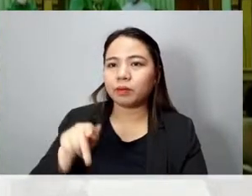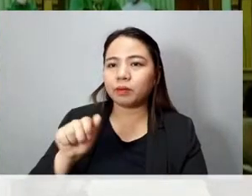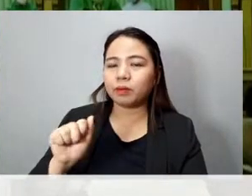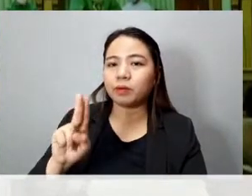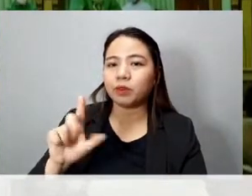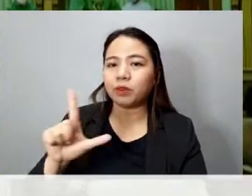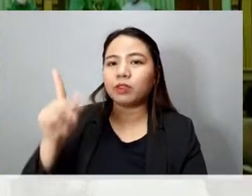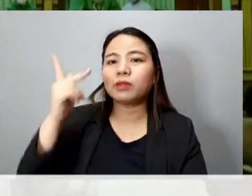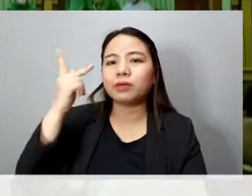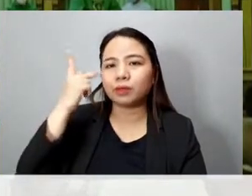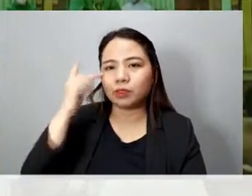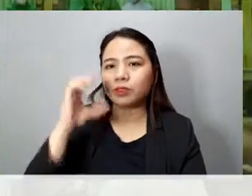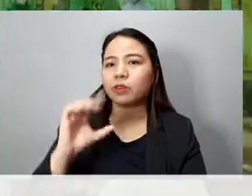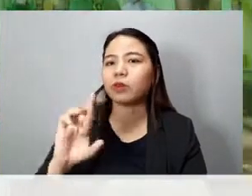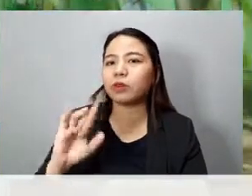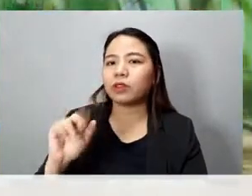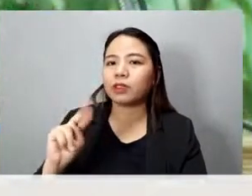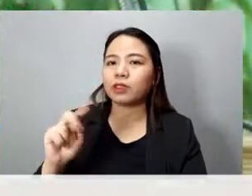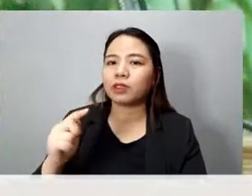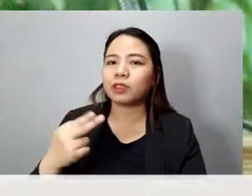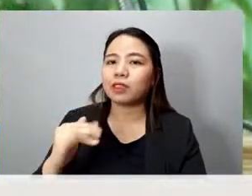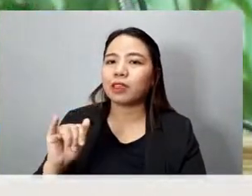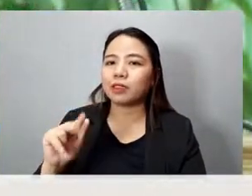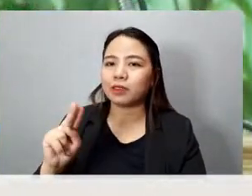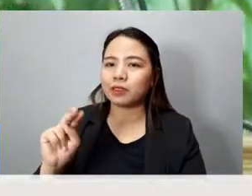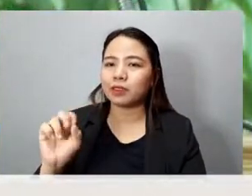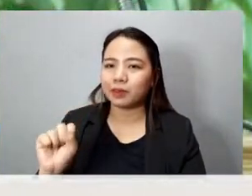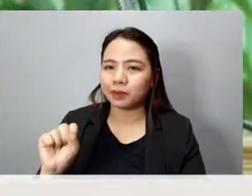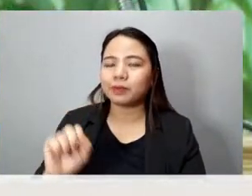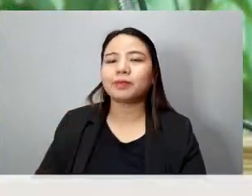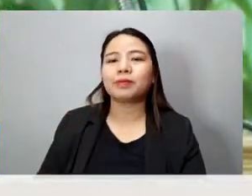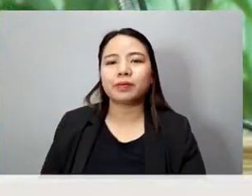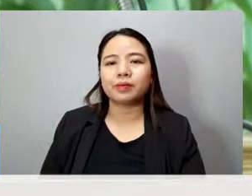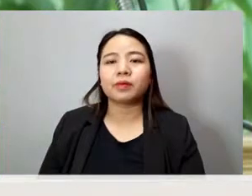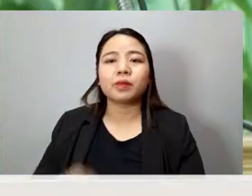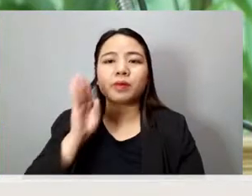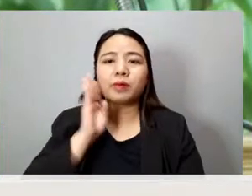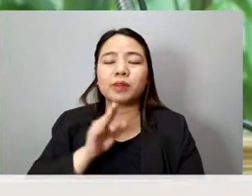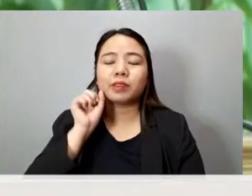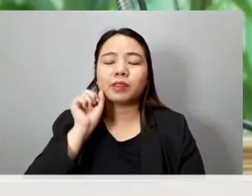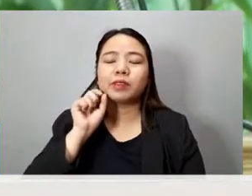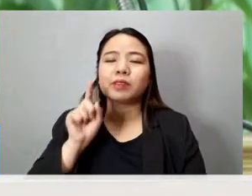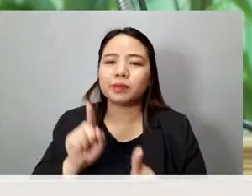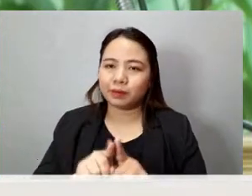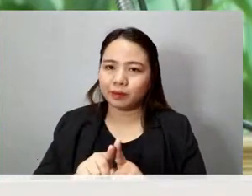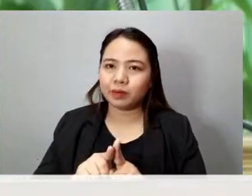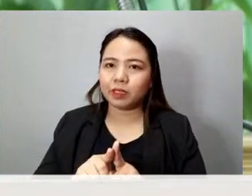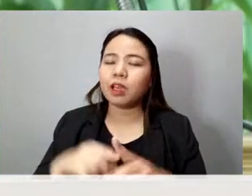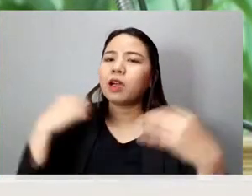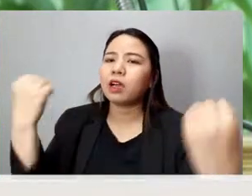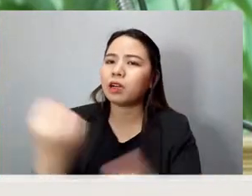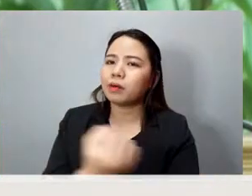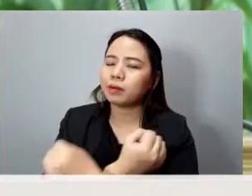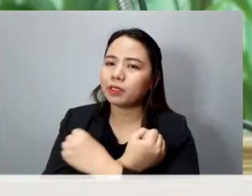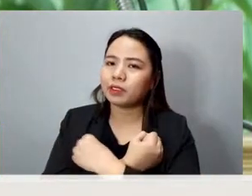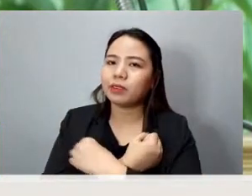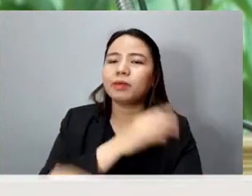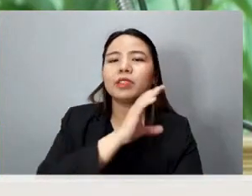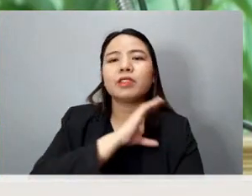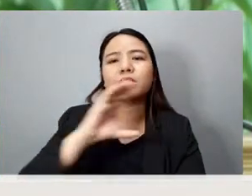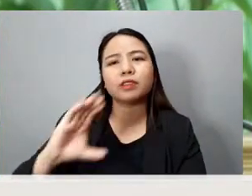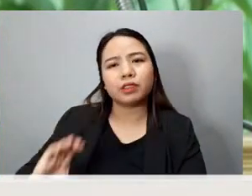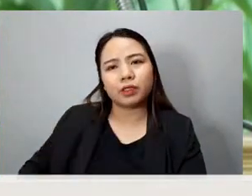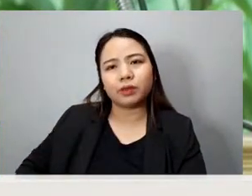taga-Korinto. Mga kapatid, ang pag-ibig ni Kristo ang naguudyok